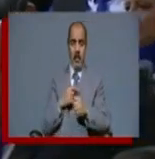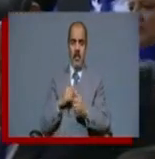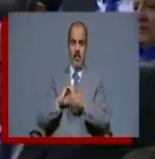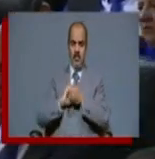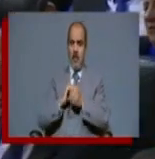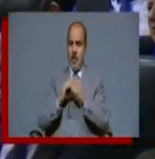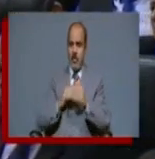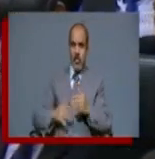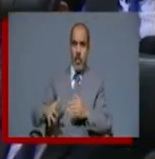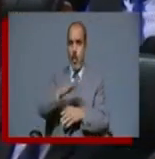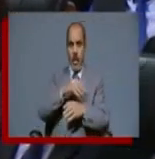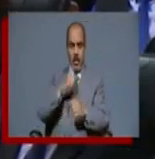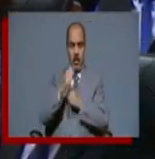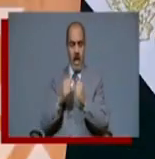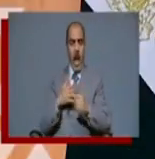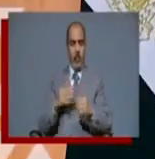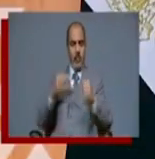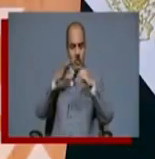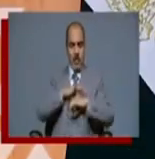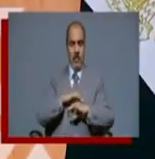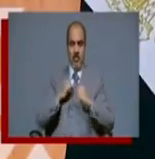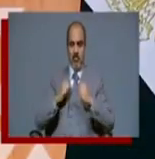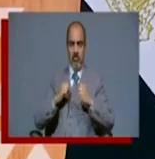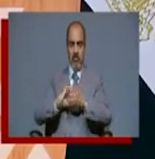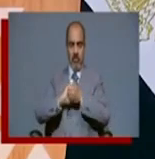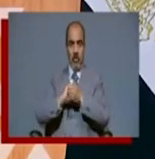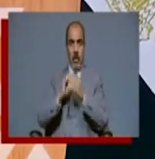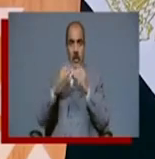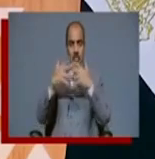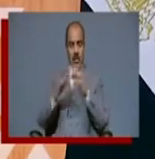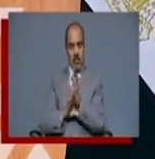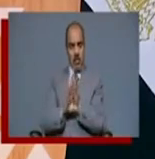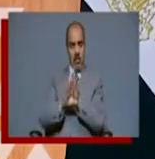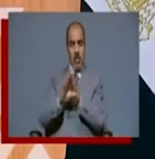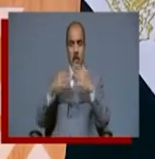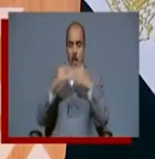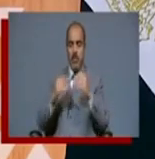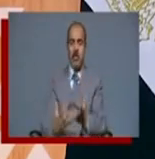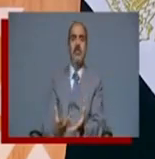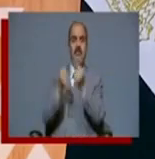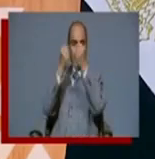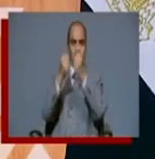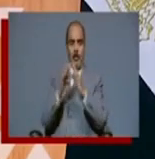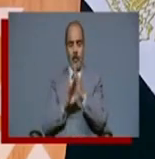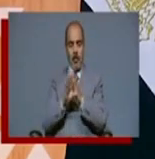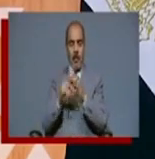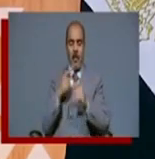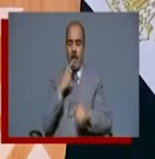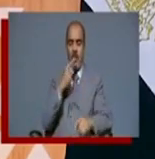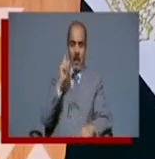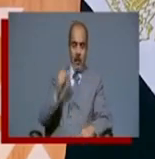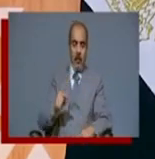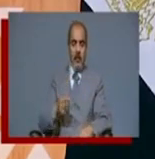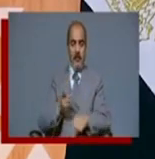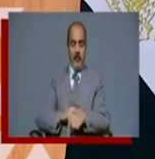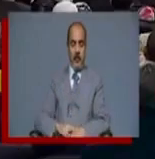انت حضرتك صاحب المصنع محتاج ان انت العامل يشتغل محتاج يطلع انتاجيه هتقعده هتاخد منه انتاجيه